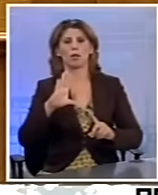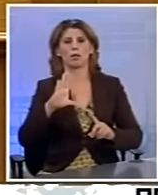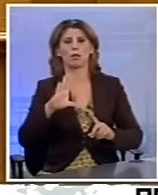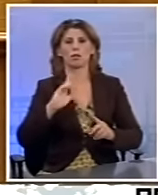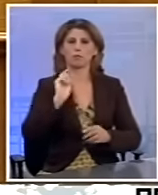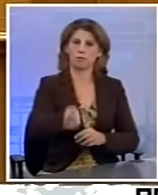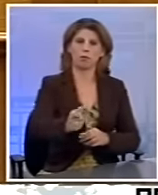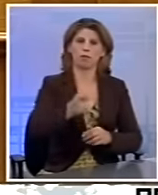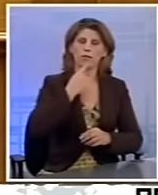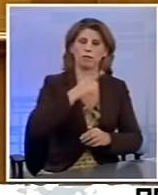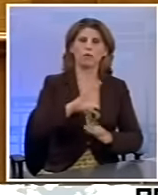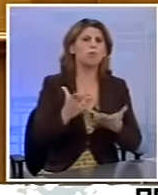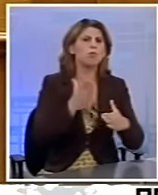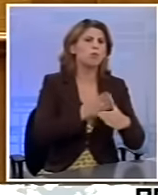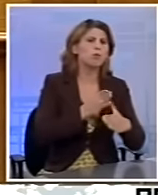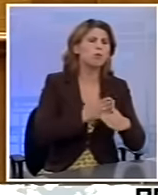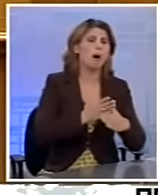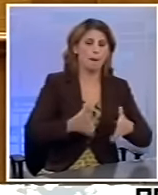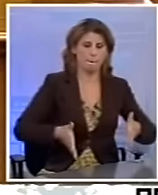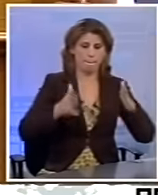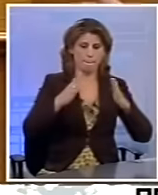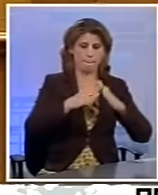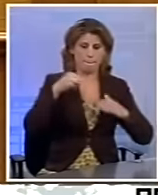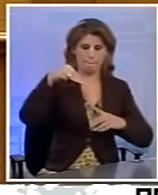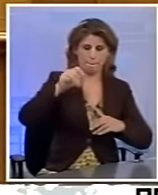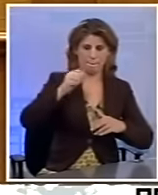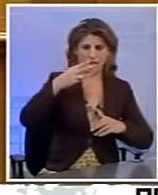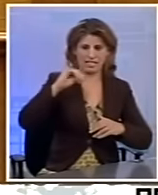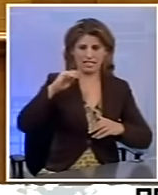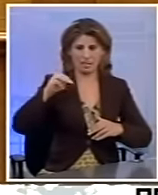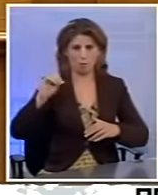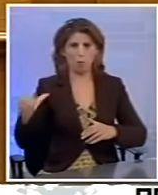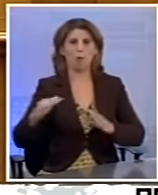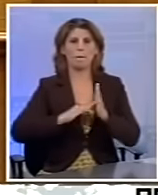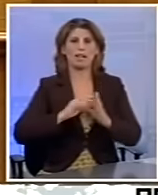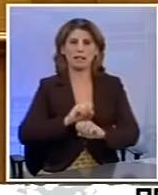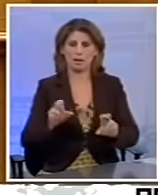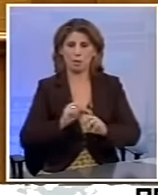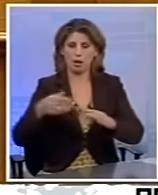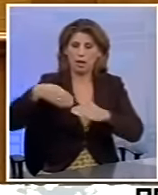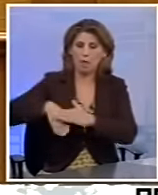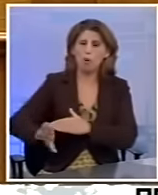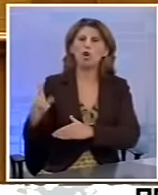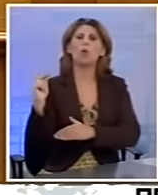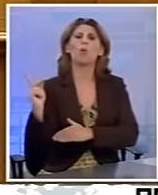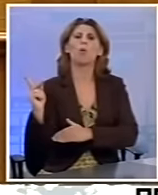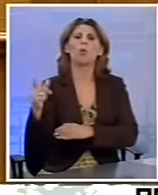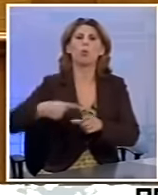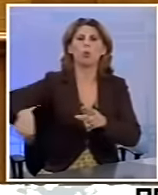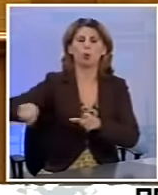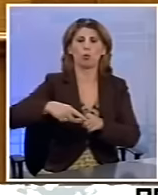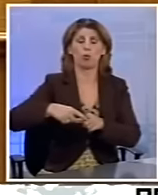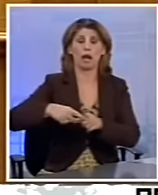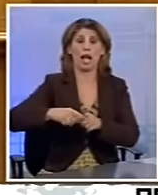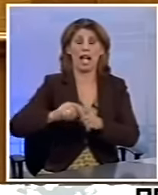κρύβετε? Στο Μαξίμου, στο Υπουργείο Αμήνης, στις υπηρεσίες ενημέρωσης, στα υπόγεια της Κουμουνδούρου. Ο εκδότης